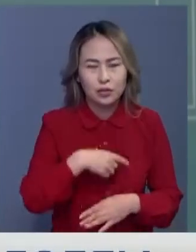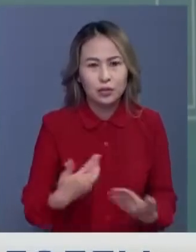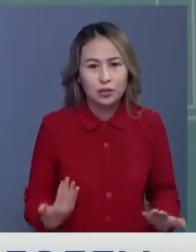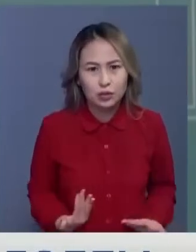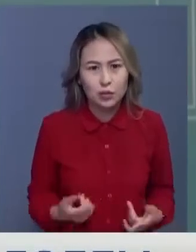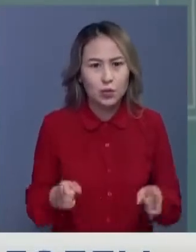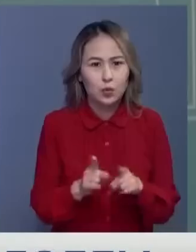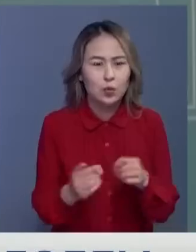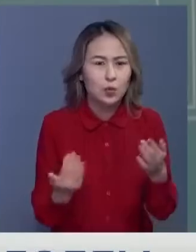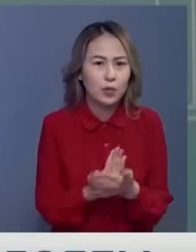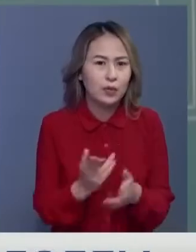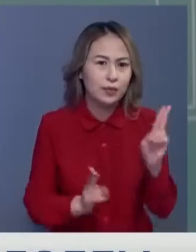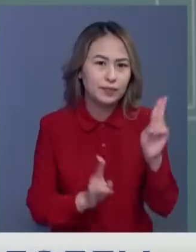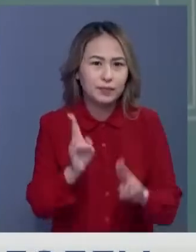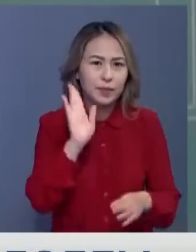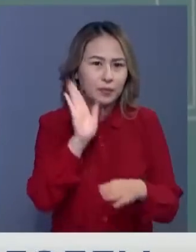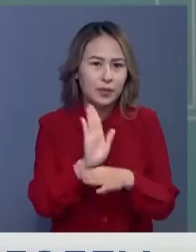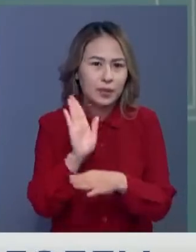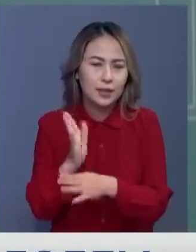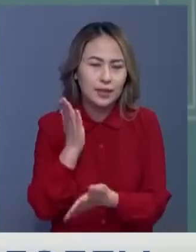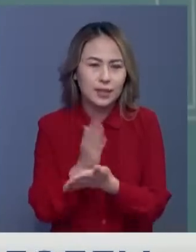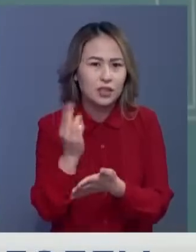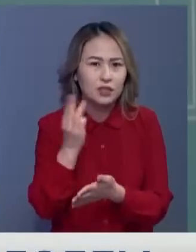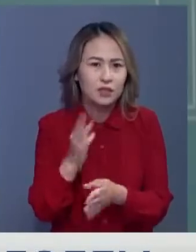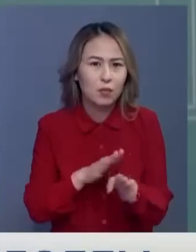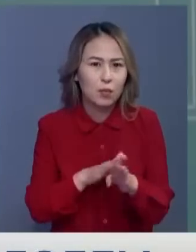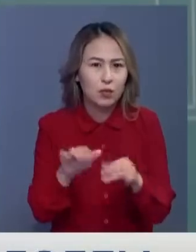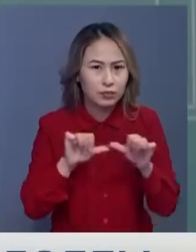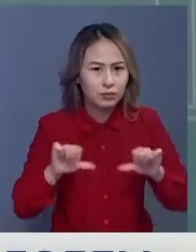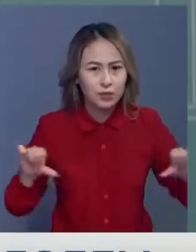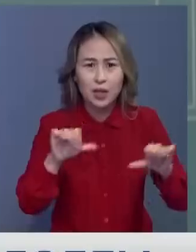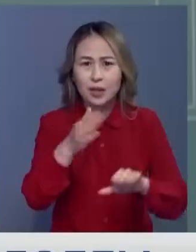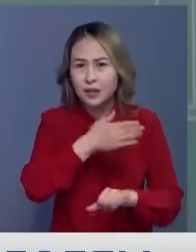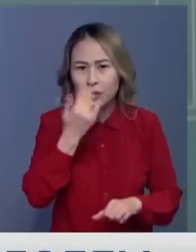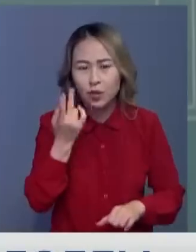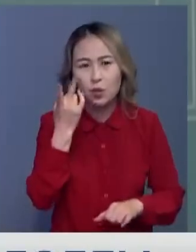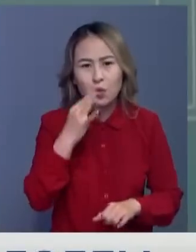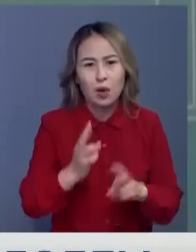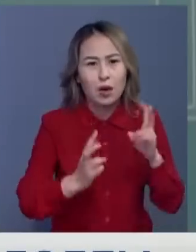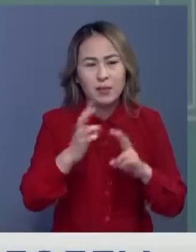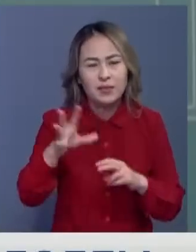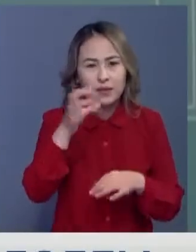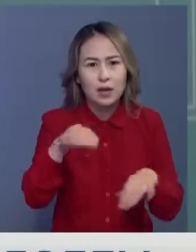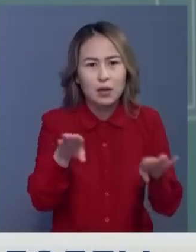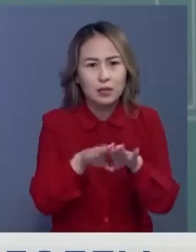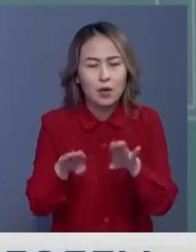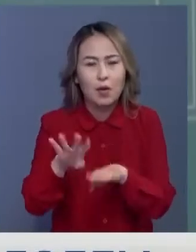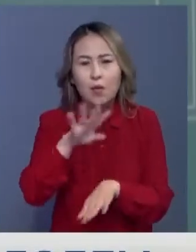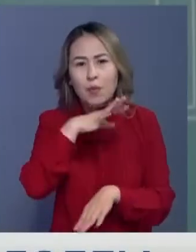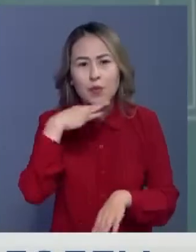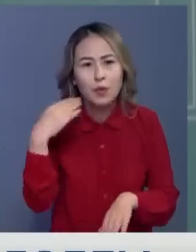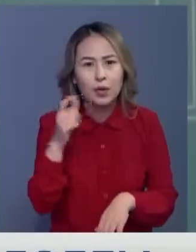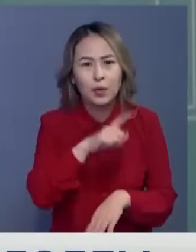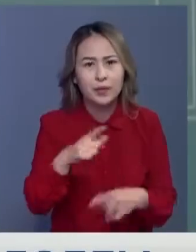ететін жаңа ережелер мен нұсқаулар бар. Швеция толық оқшауланбағанымен көптеген кәсіпорындар жабылып, халық зардап шегіп